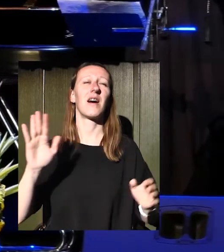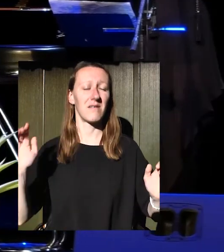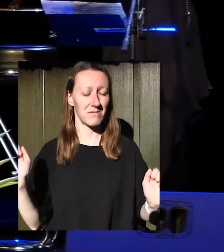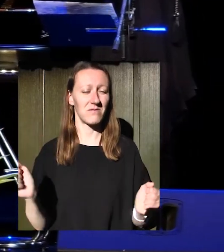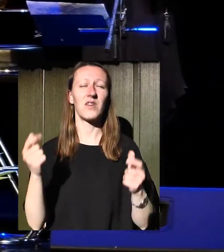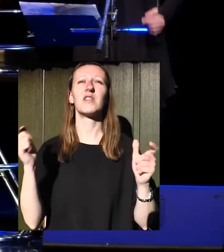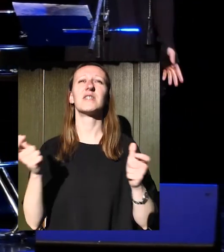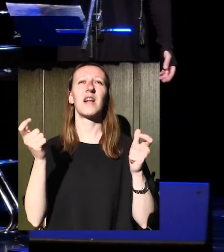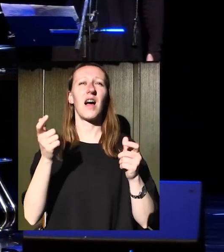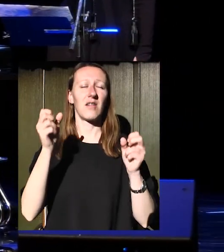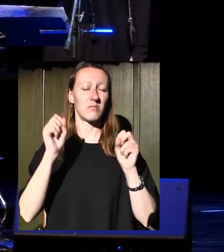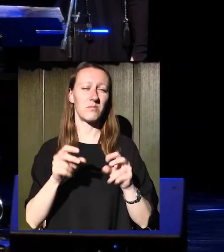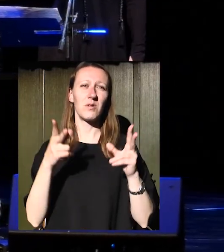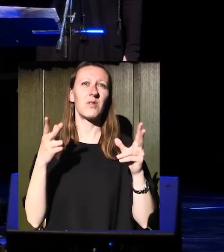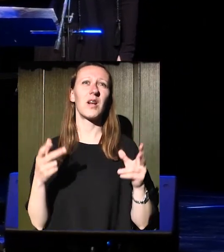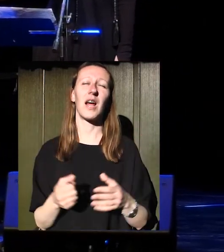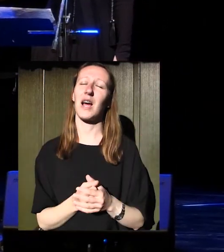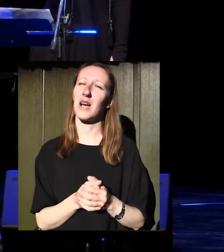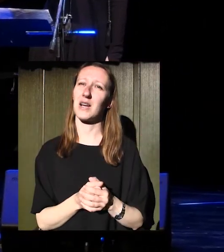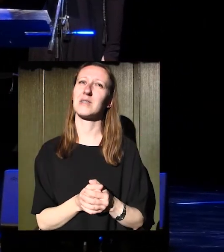Viva la pola.